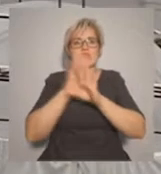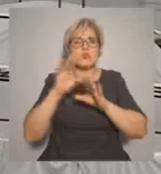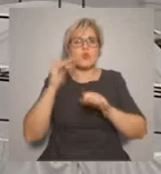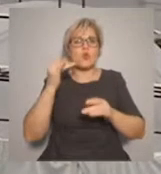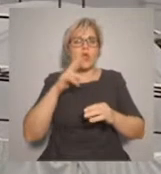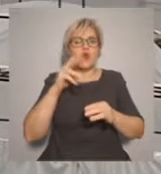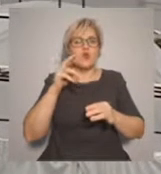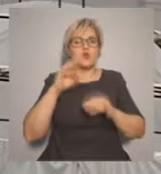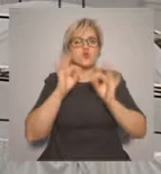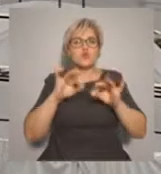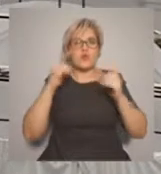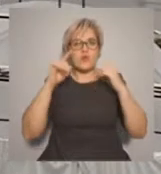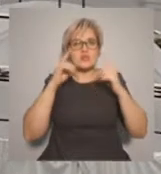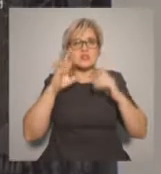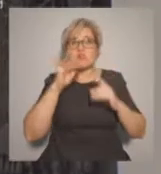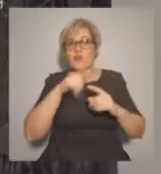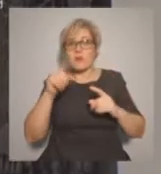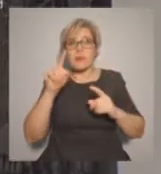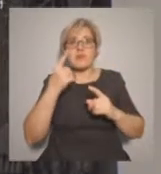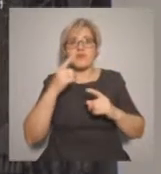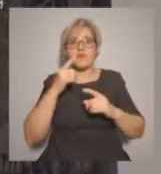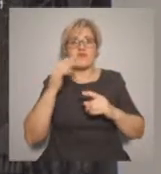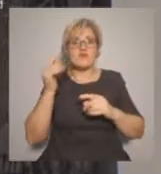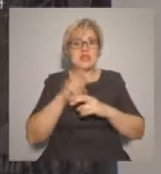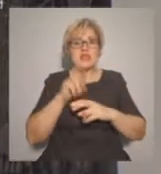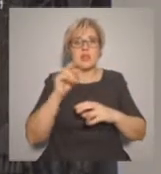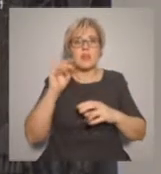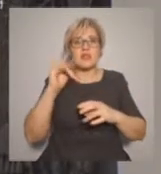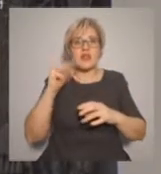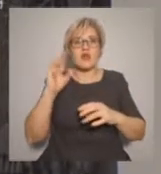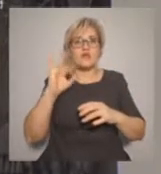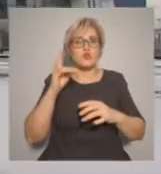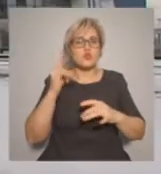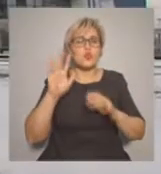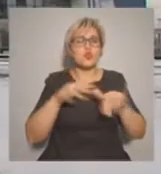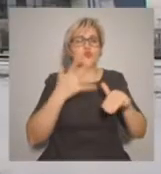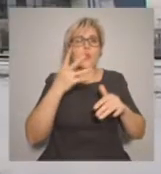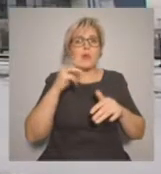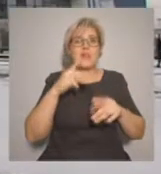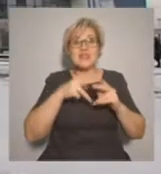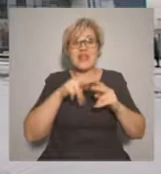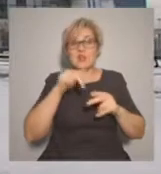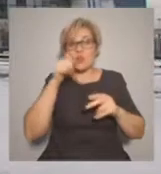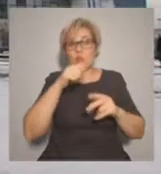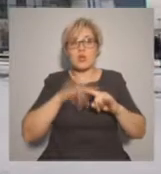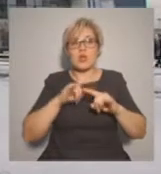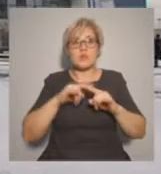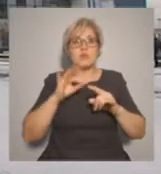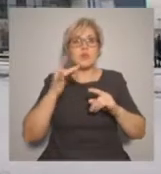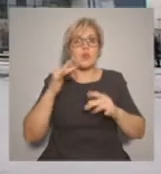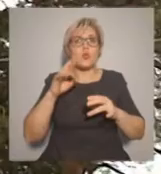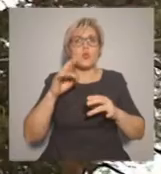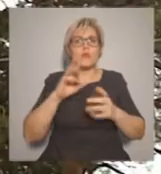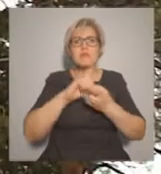Со времени первого визита патриарха в Югру прошло 5 лет. За эти годы Ханты-Мансийская митрополия заметно преобразилась. Возросло